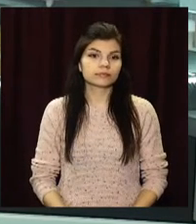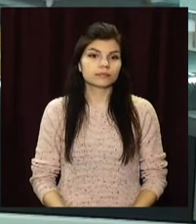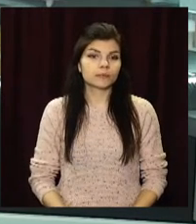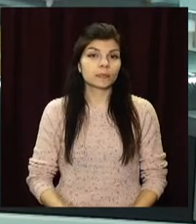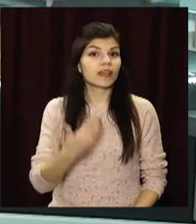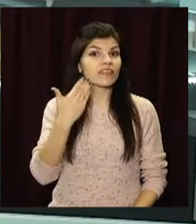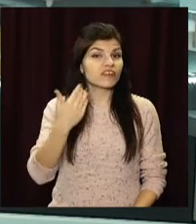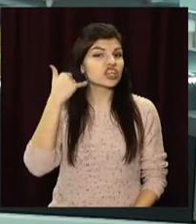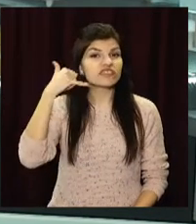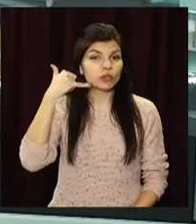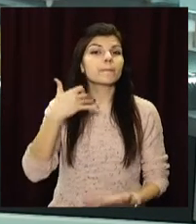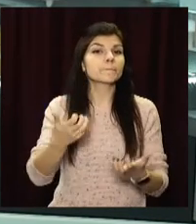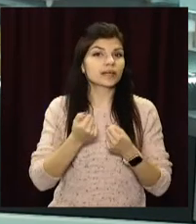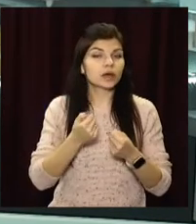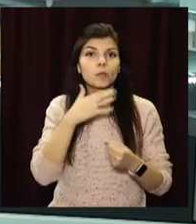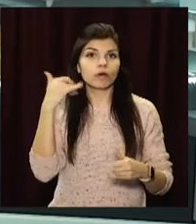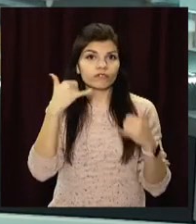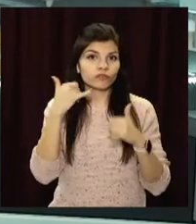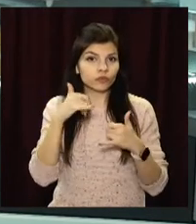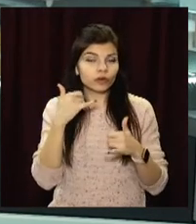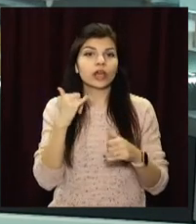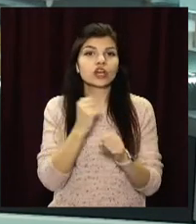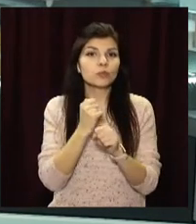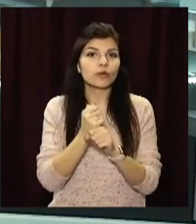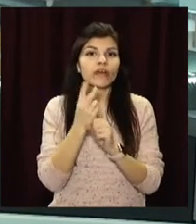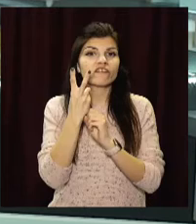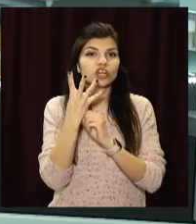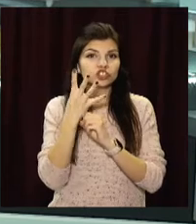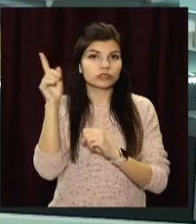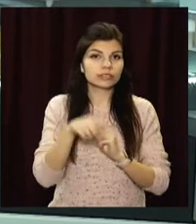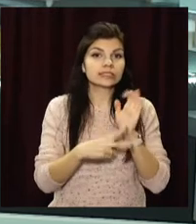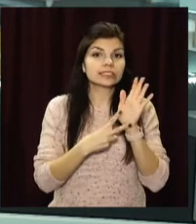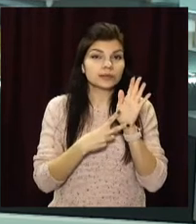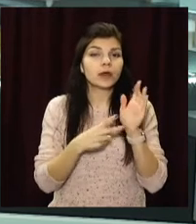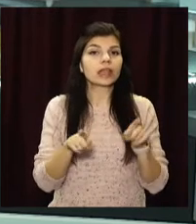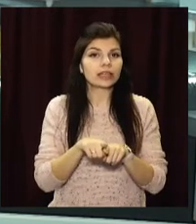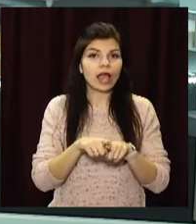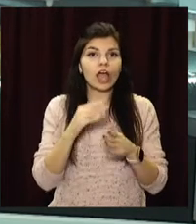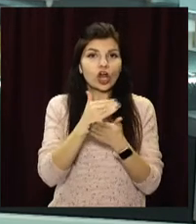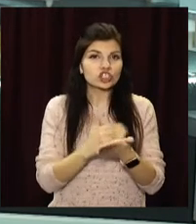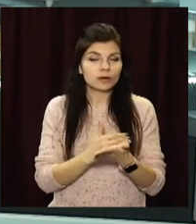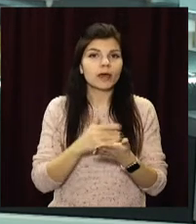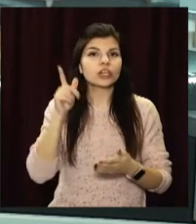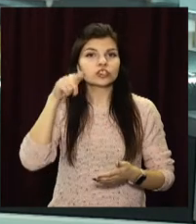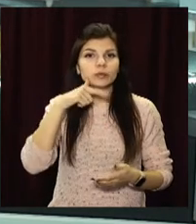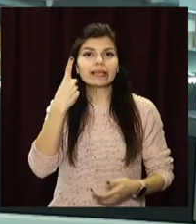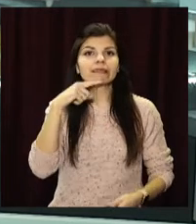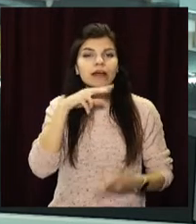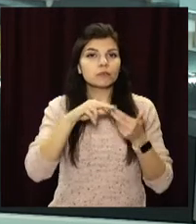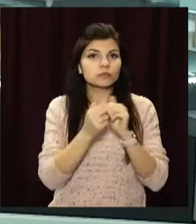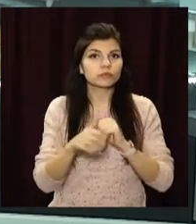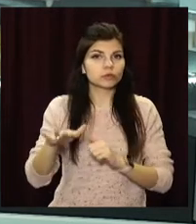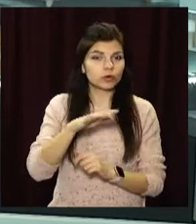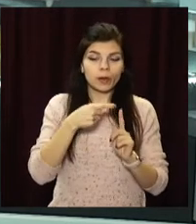Ваш дзвінок прийнято. Сотні викликів щодня і робота 24/7. У такому режимі працює єдина диспетчерська служба